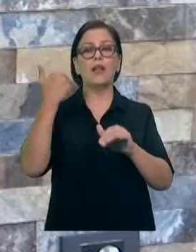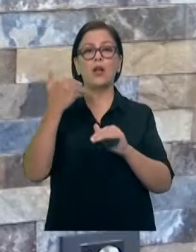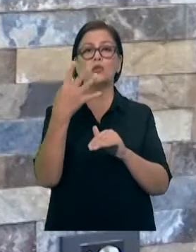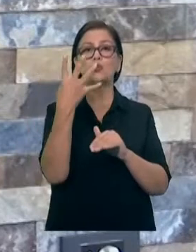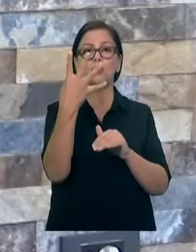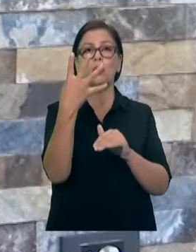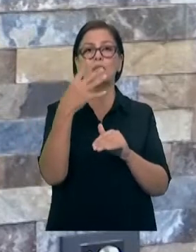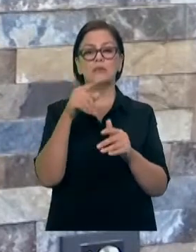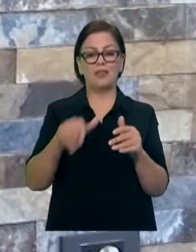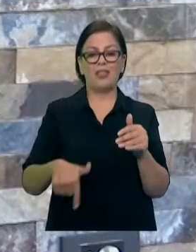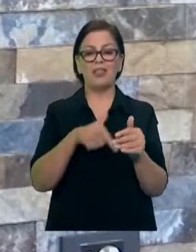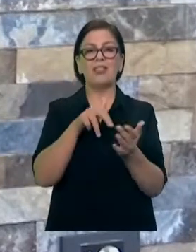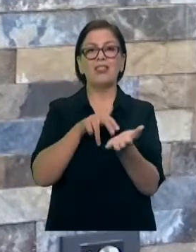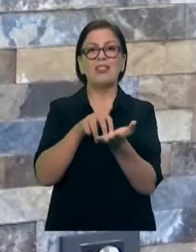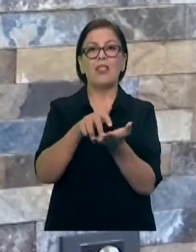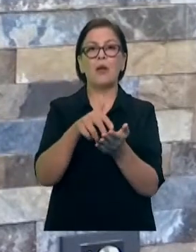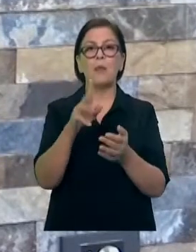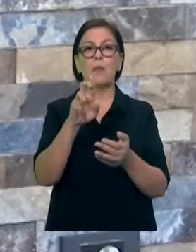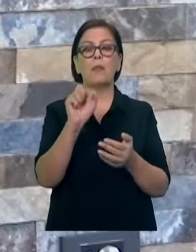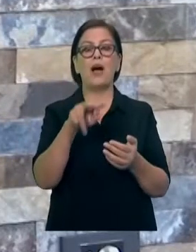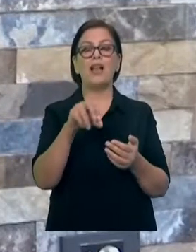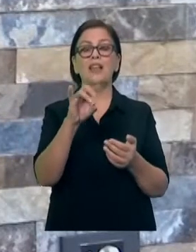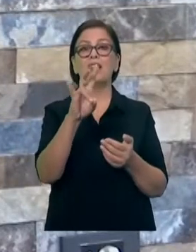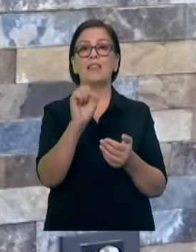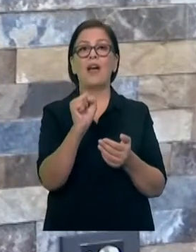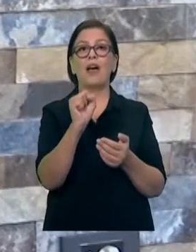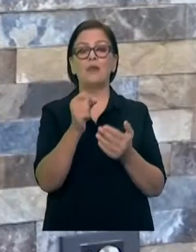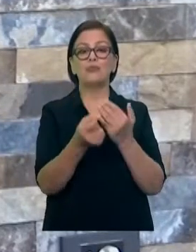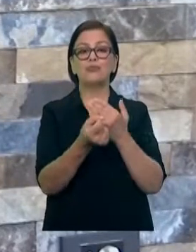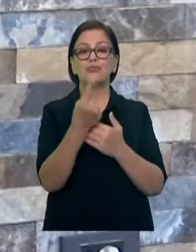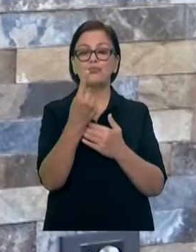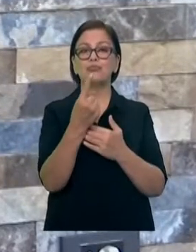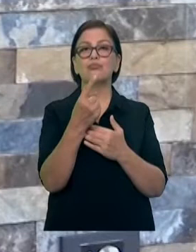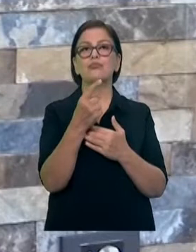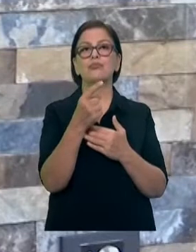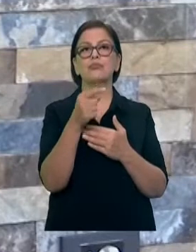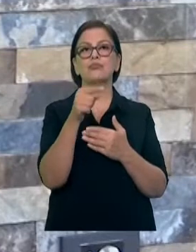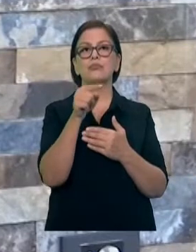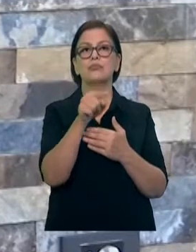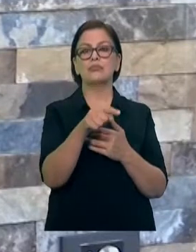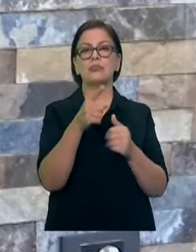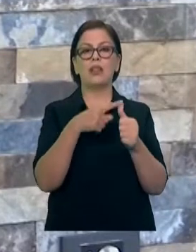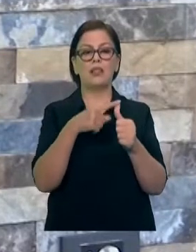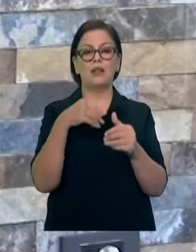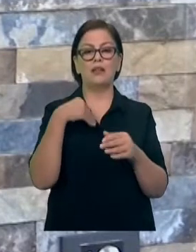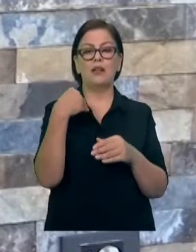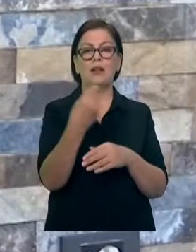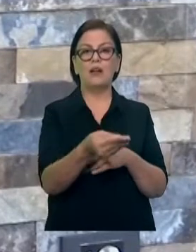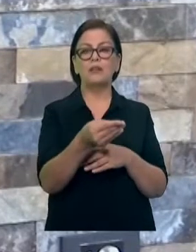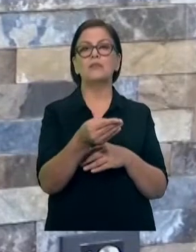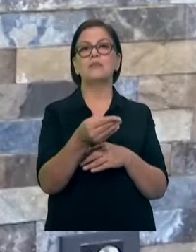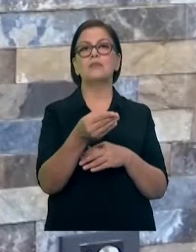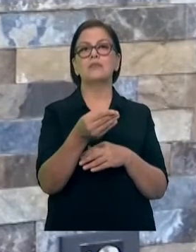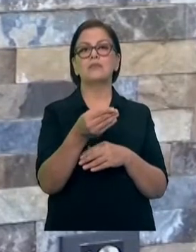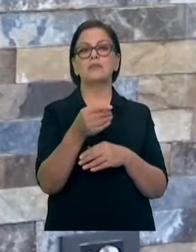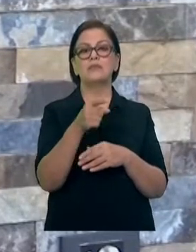növü aşkarlanıb. Fayum depresiyasının şərəfinə ona Phiomyset anubis və Phium adını vermişik. Cetus